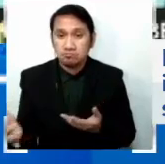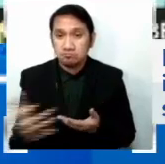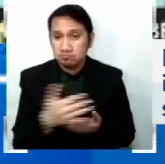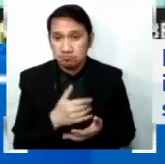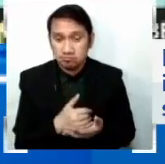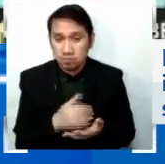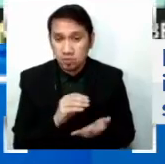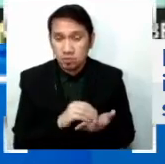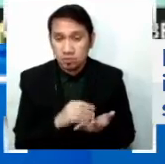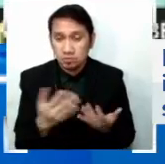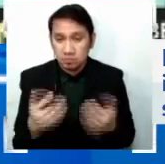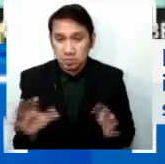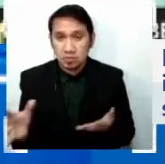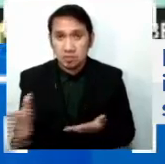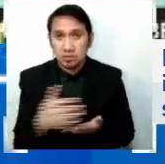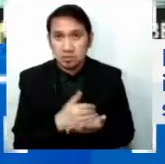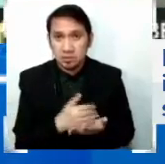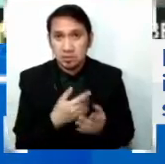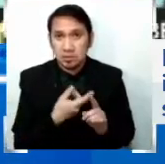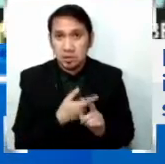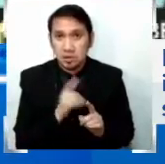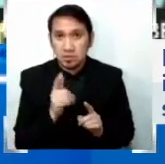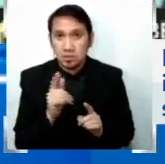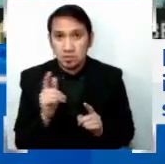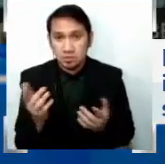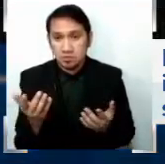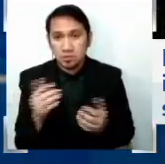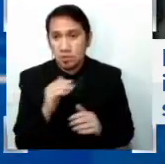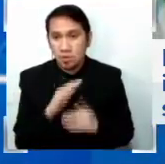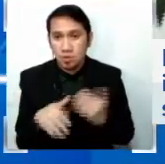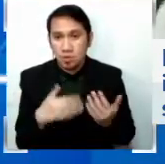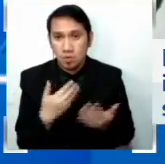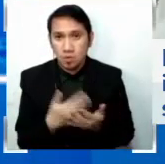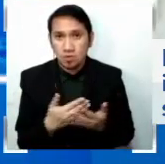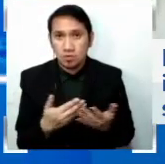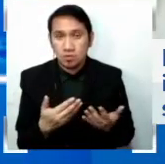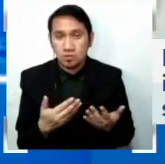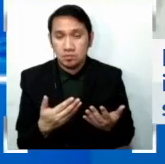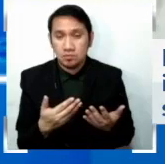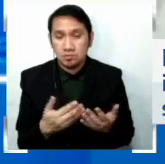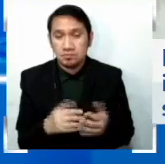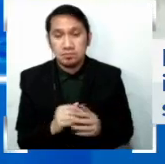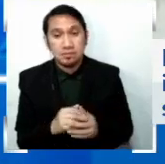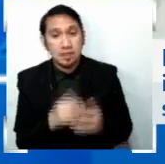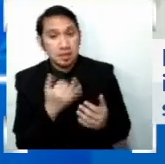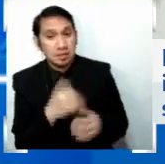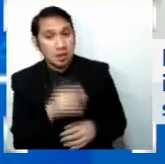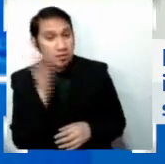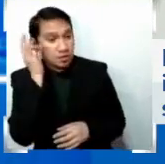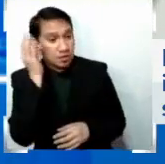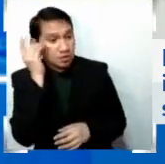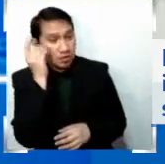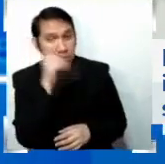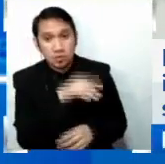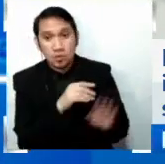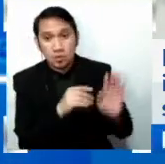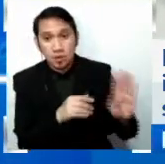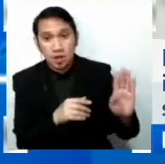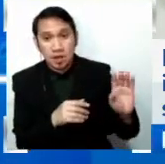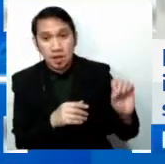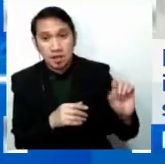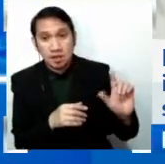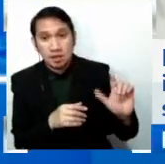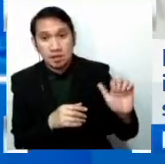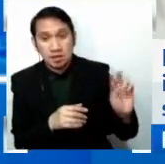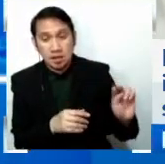already collected in 2020. So everything was maturing. Pinasusumite ni Drilon kay Lau ang sal-en niya mula 2016